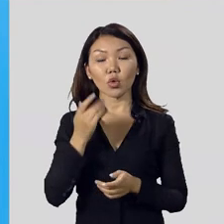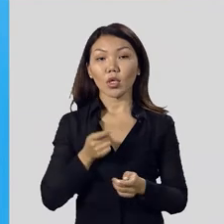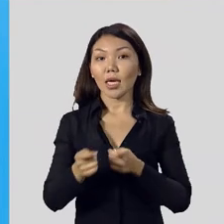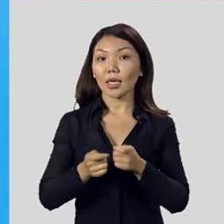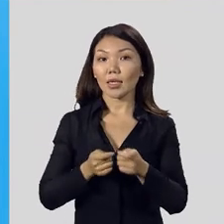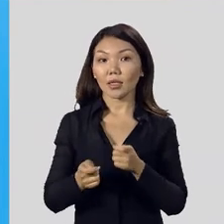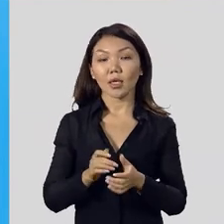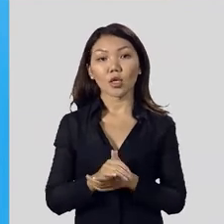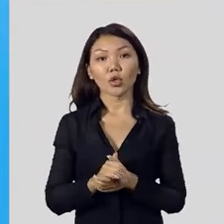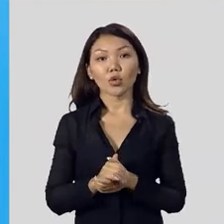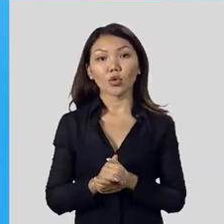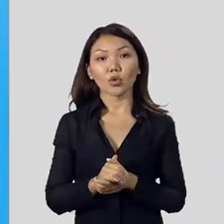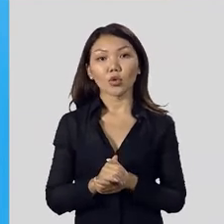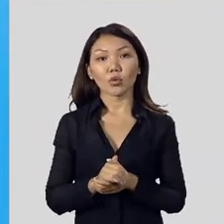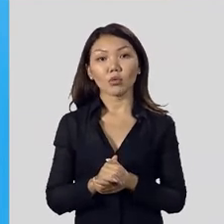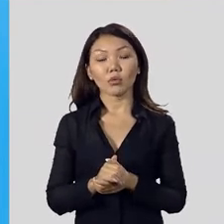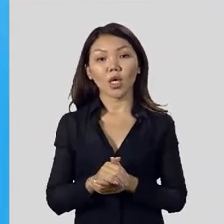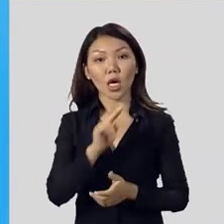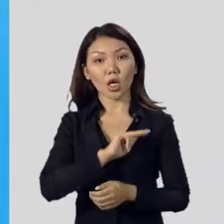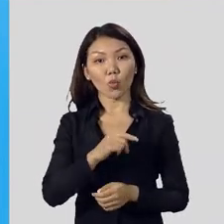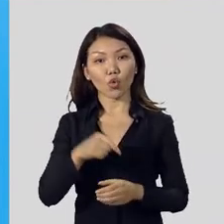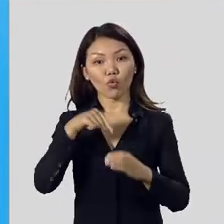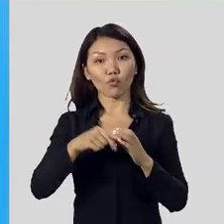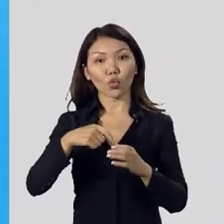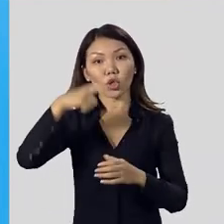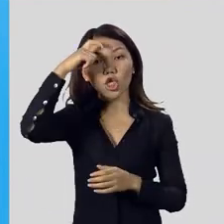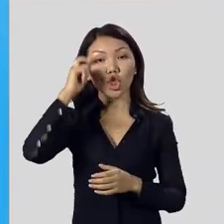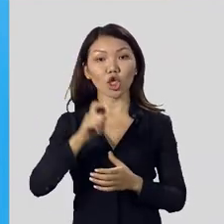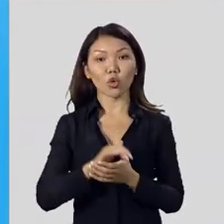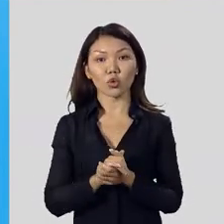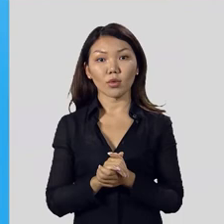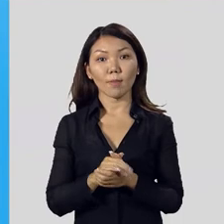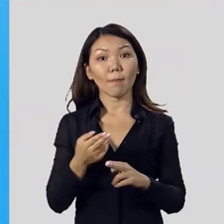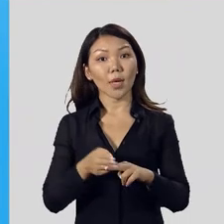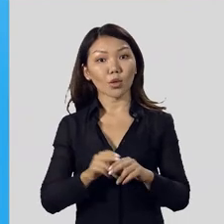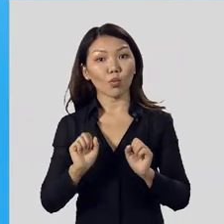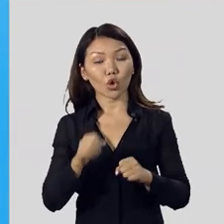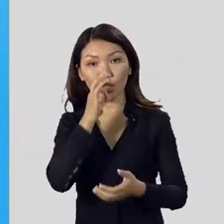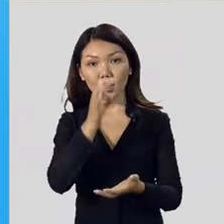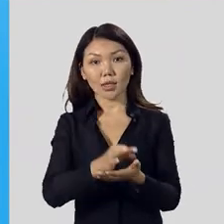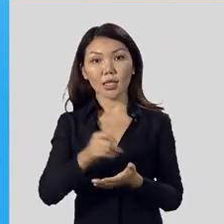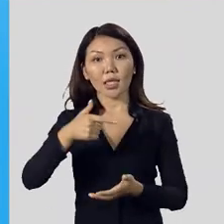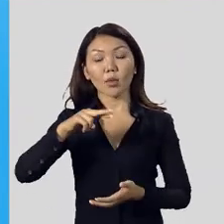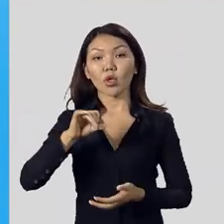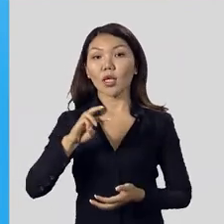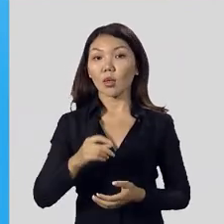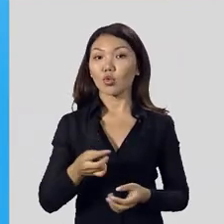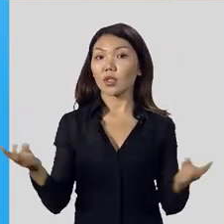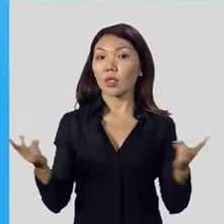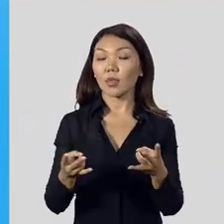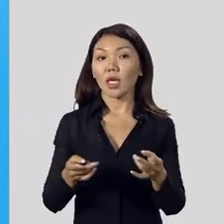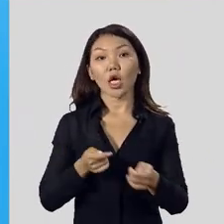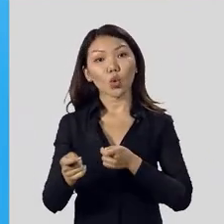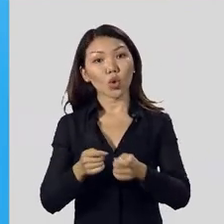желез эндокринной системы. Потому можно сказать, что гипоталамус необходим для регуляции